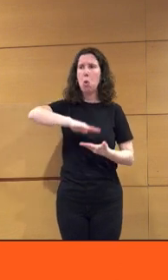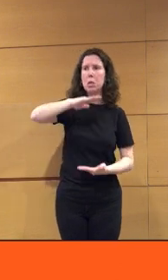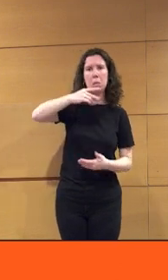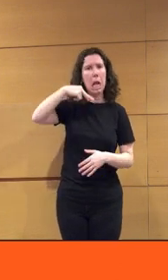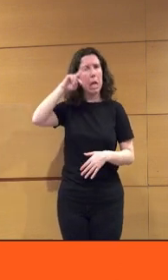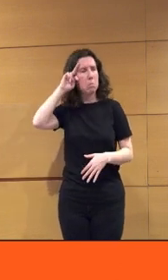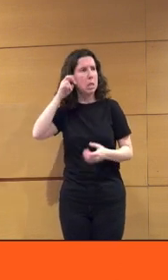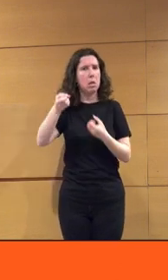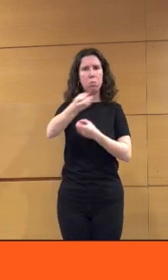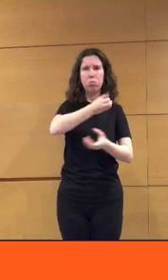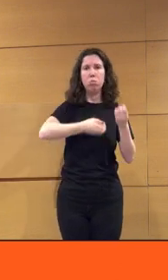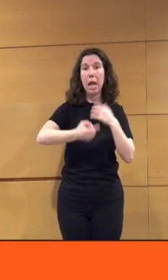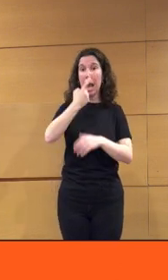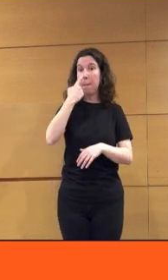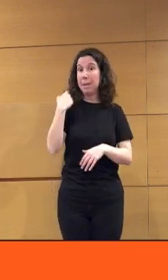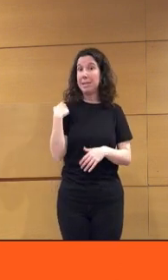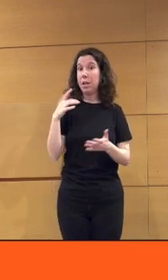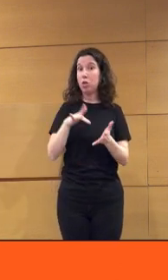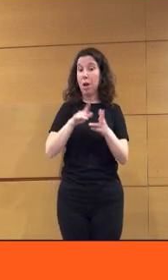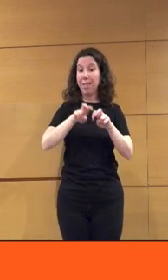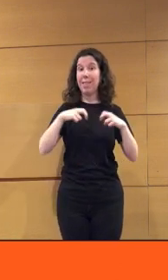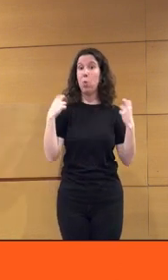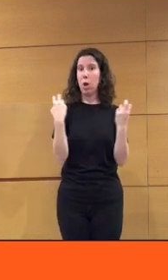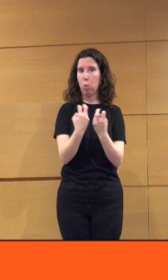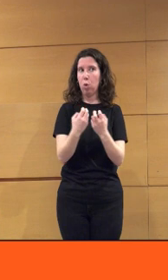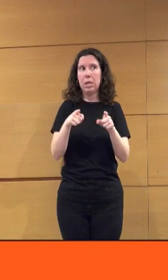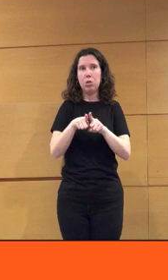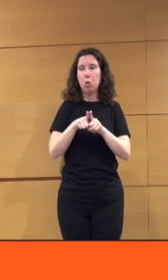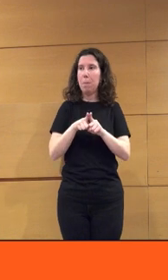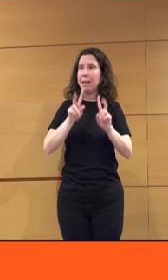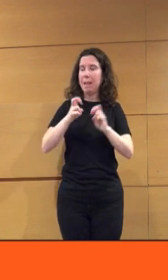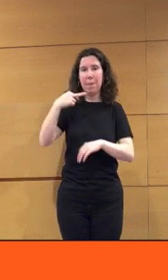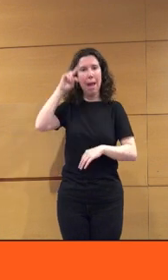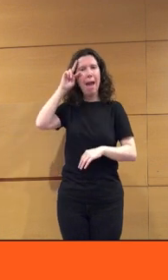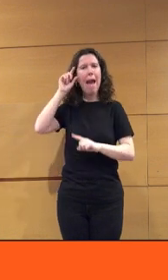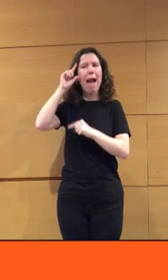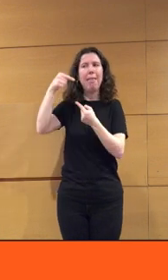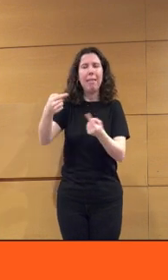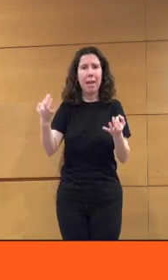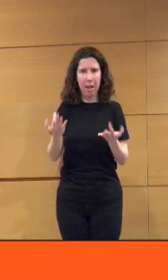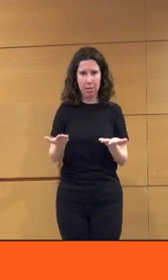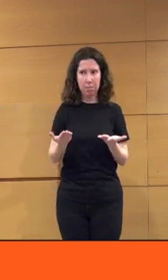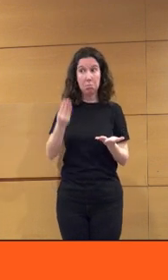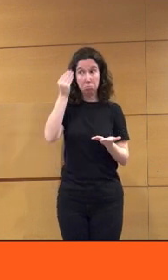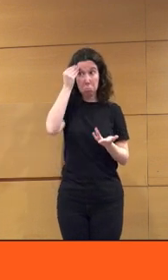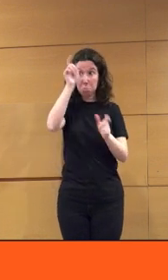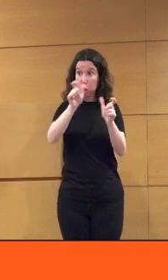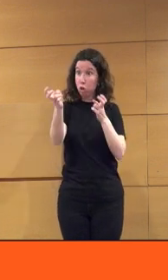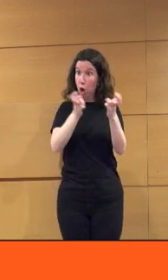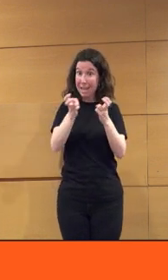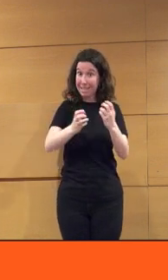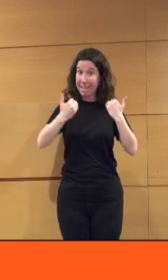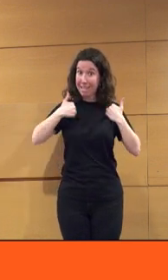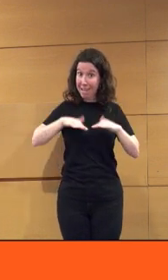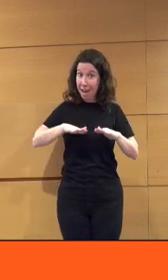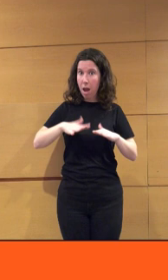passat vam tenir unes taules rodones que eren molt del dia a dia, no? I crec que els que vau poder assistir vam veure